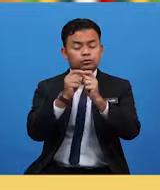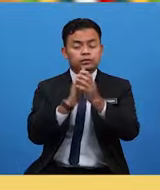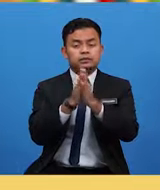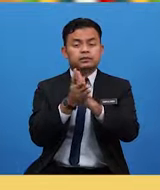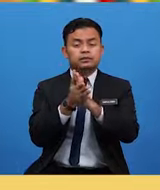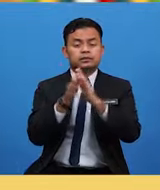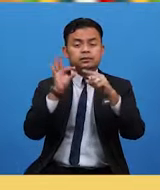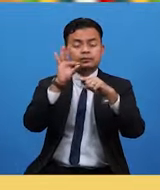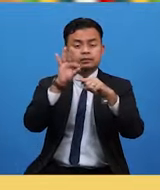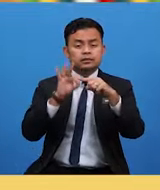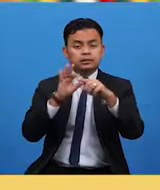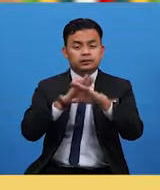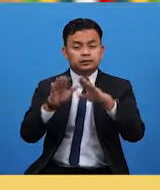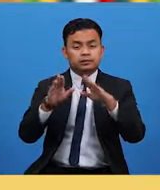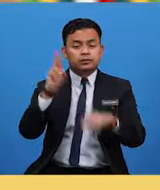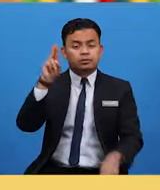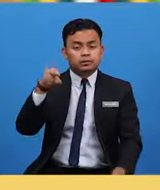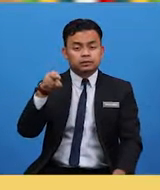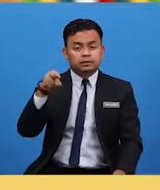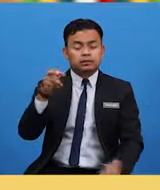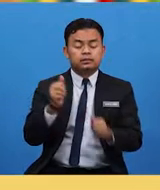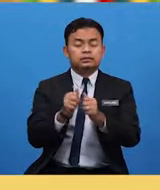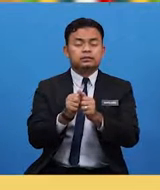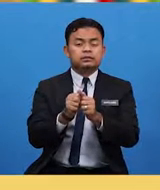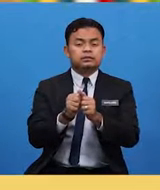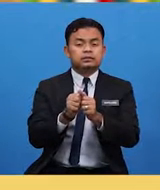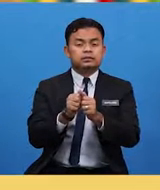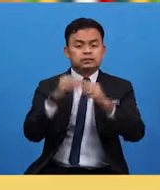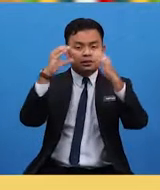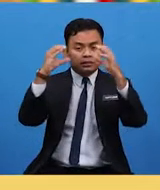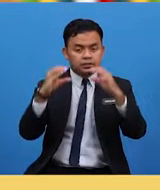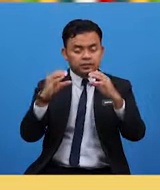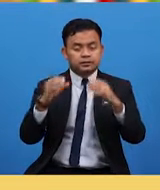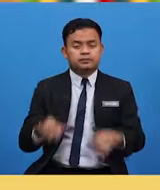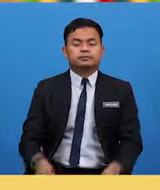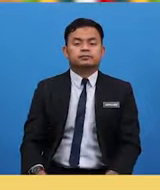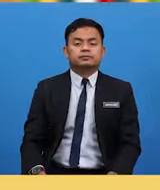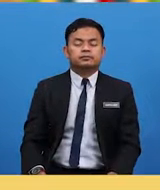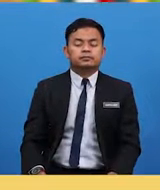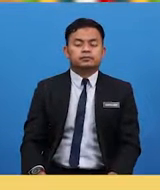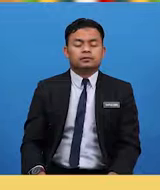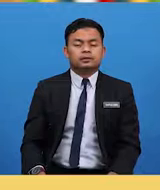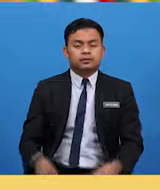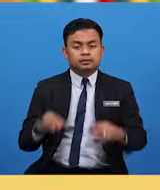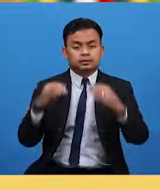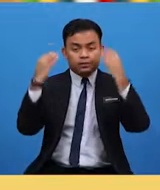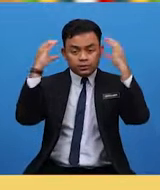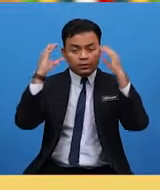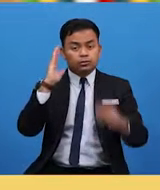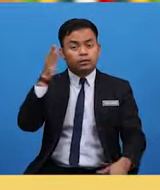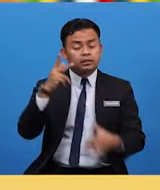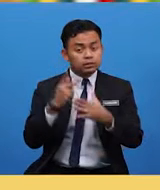menggunakan beberapa calon Cikgu akan kongsikan dua cara